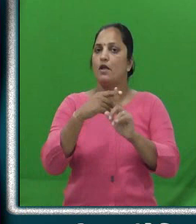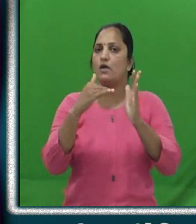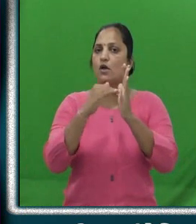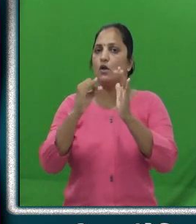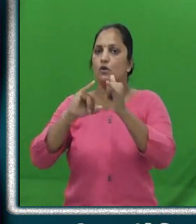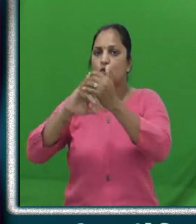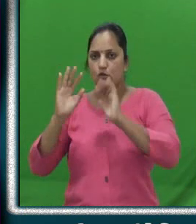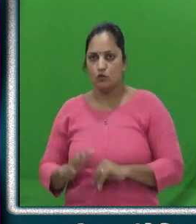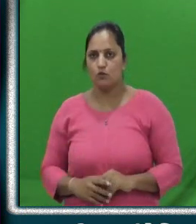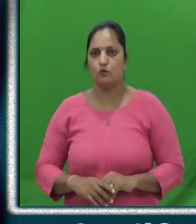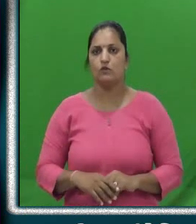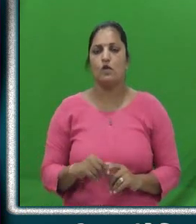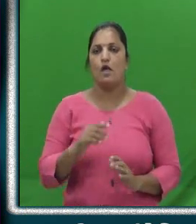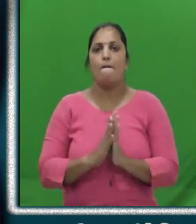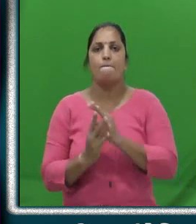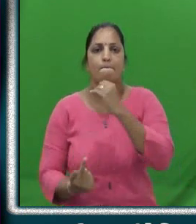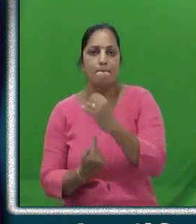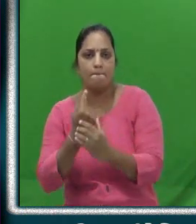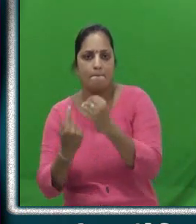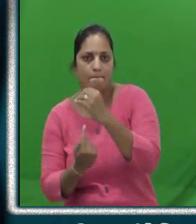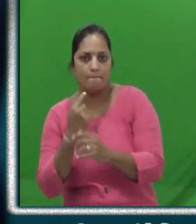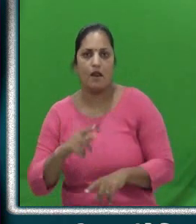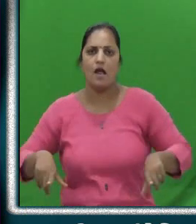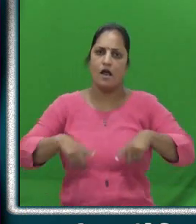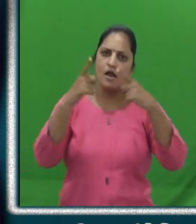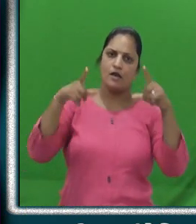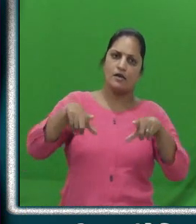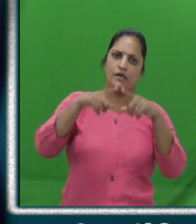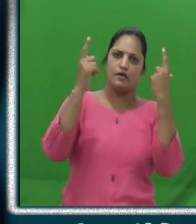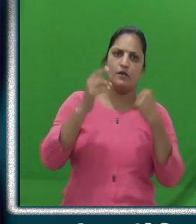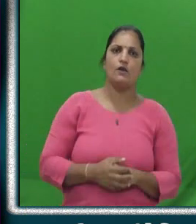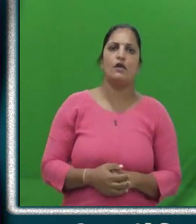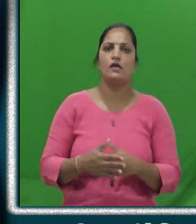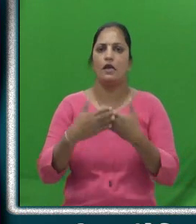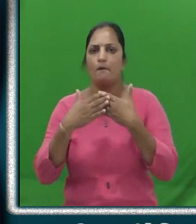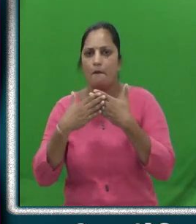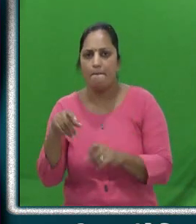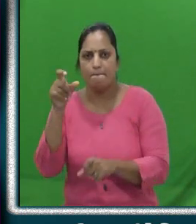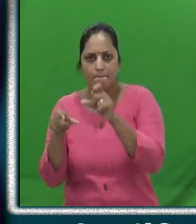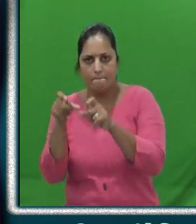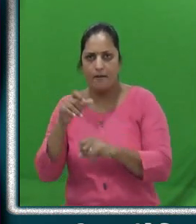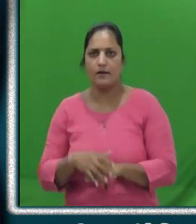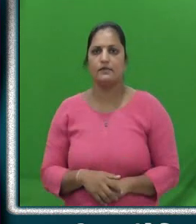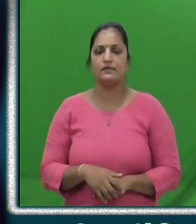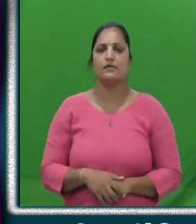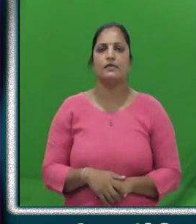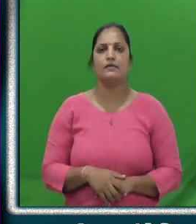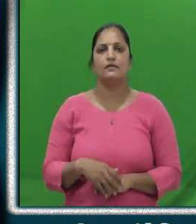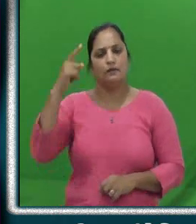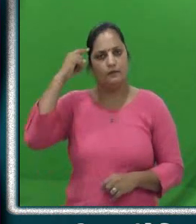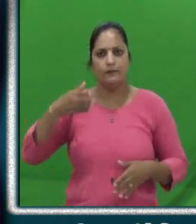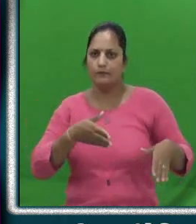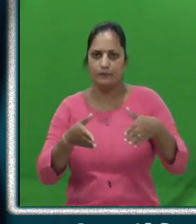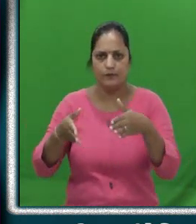એડ્યુકેટ પીપલ through street plays and also makes environment friendly